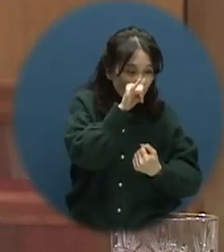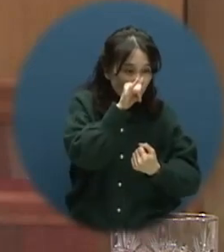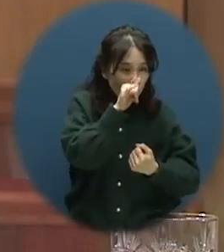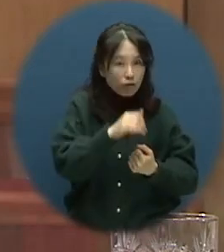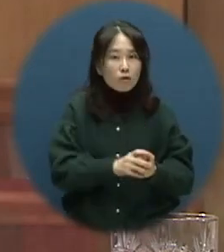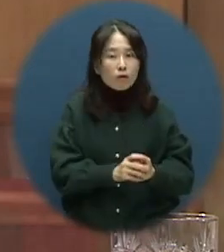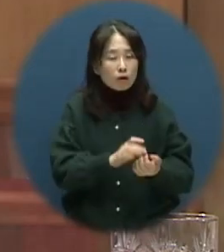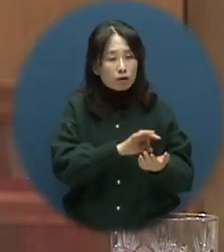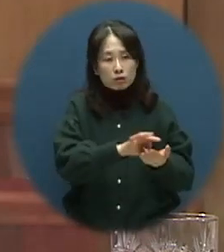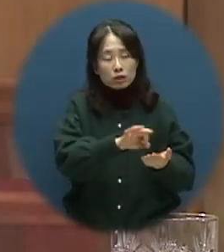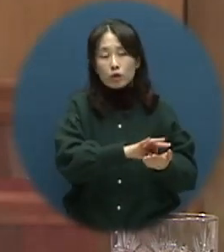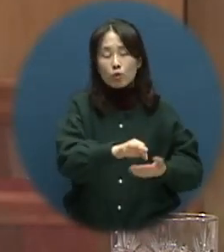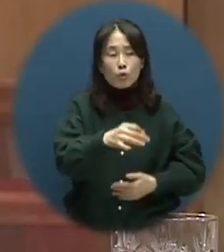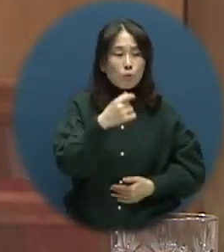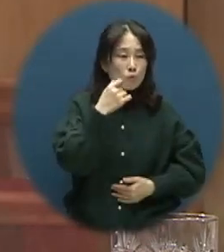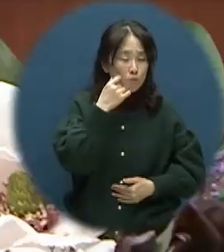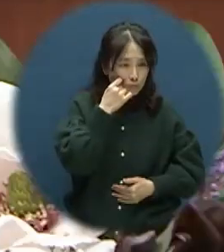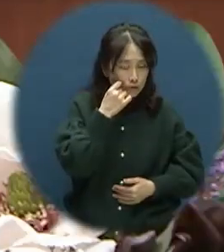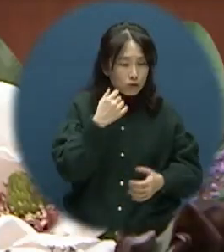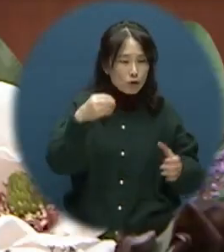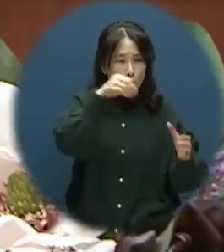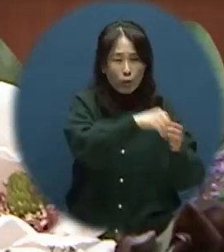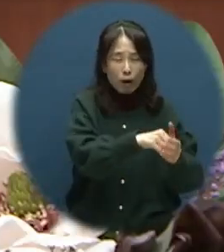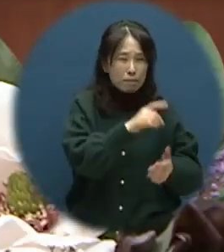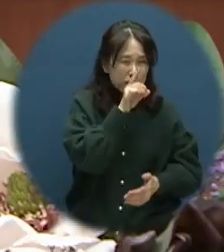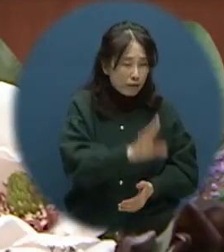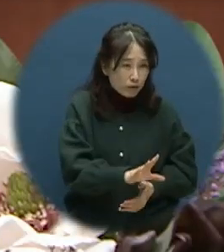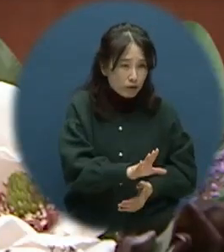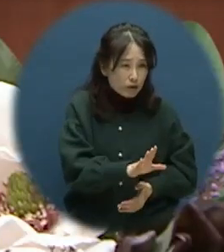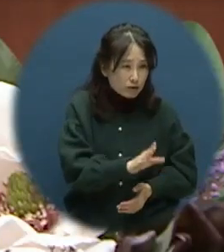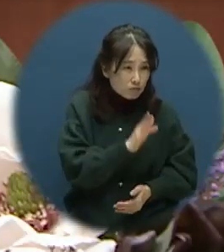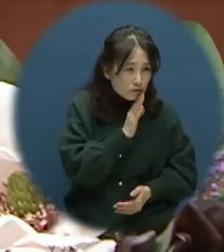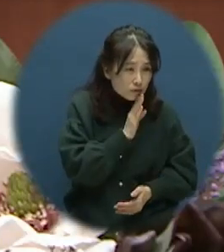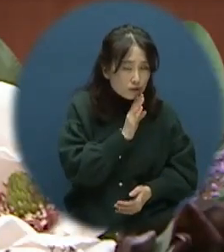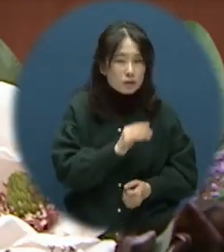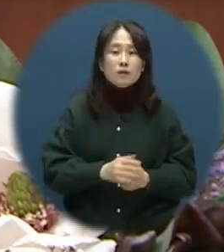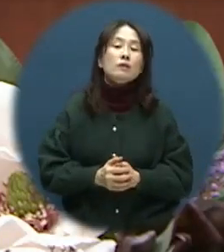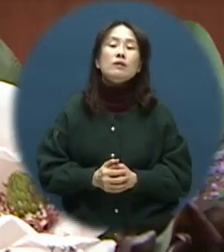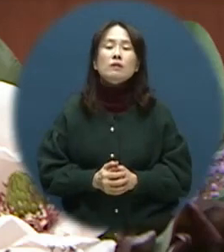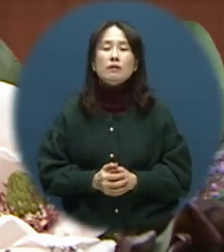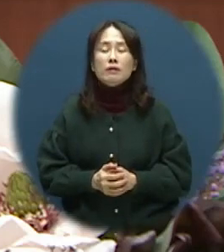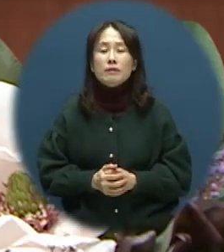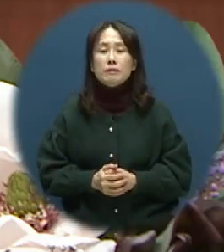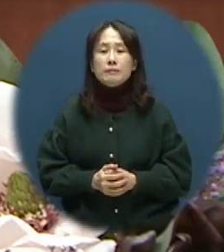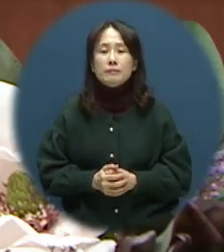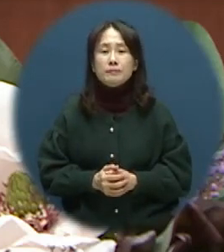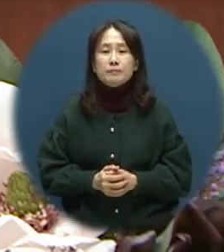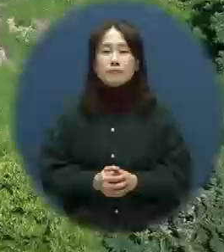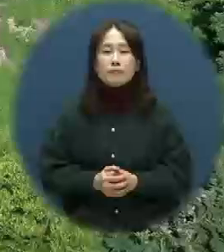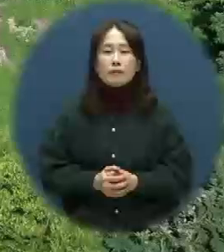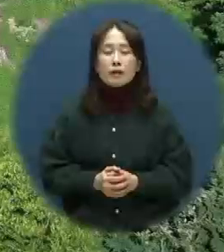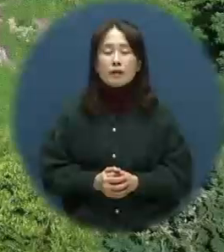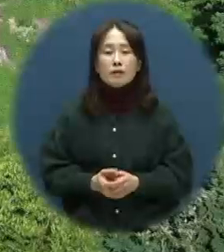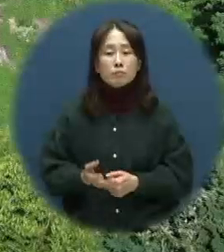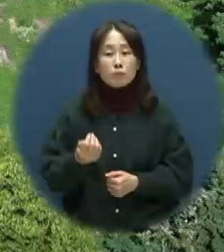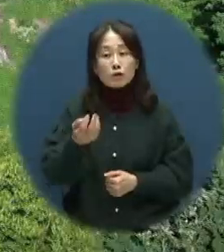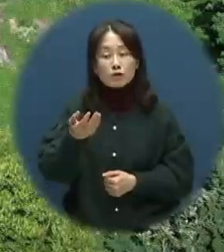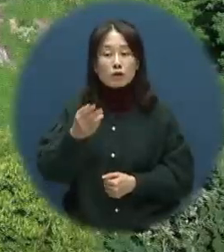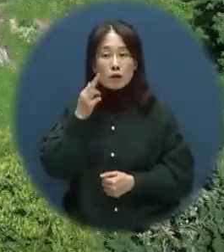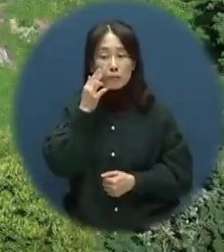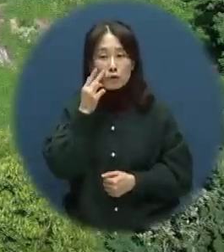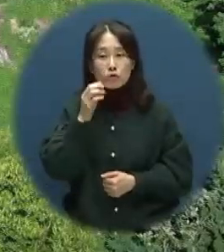아예 사용하지 못하도록 해야 되는 거 아닙니까? 사실은요. 지금 몇 년 전에 그 CNN 보도 난 거